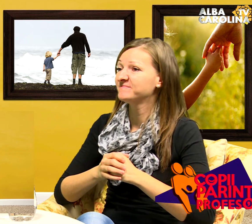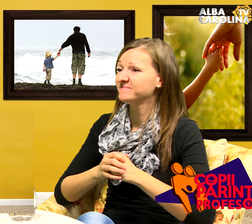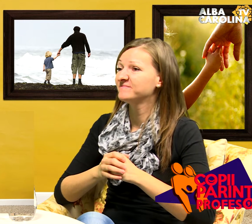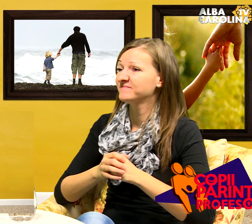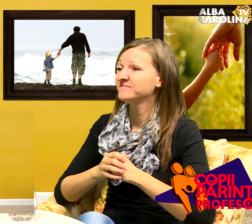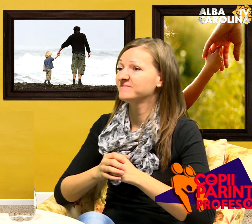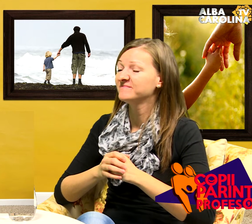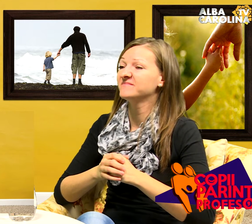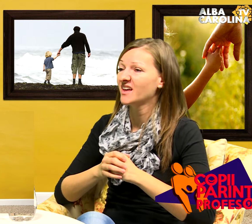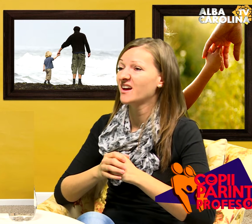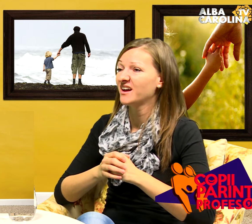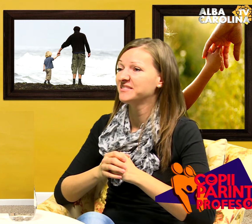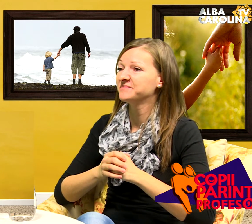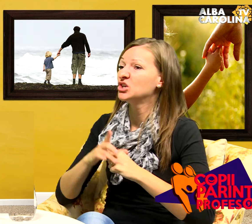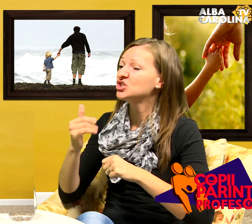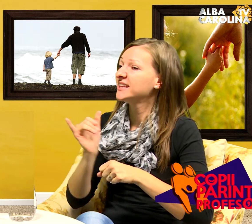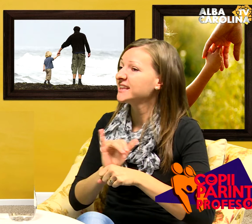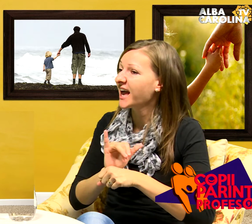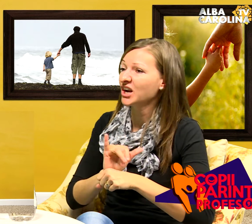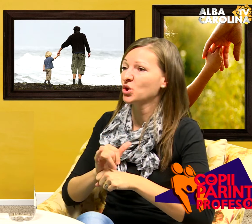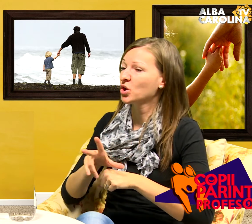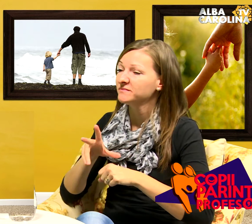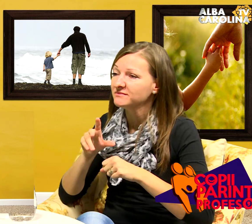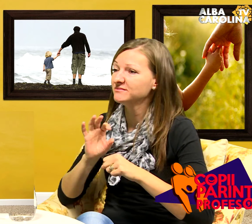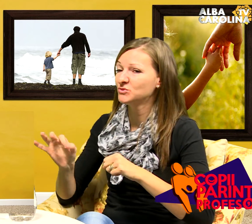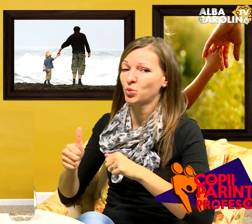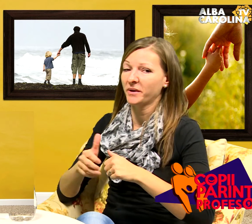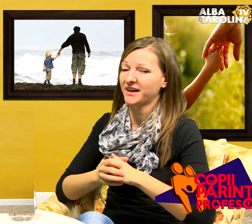Educatoarele sunt foarte mulțumite de fetiță.